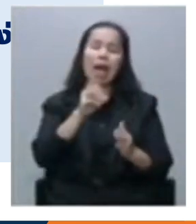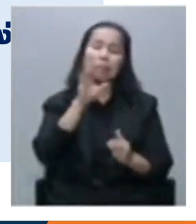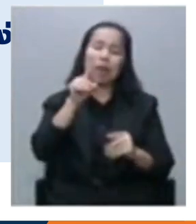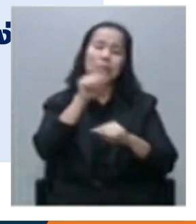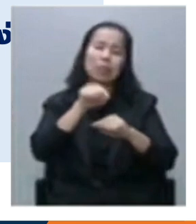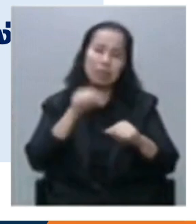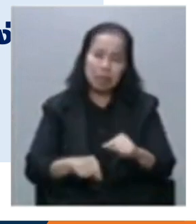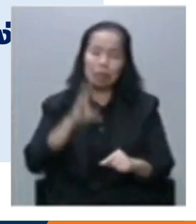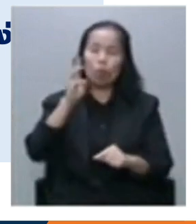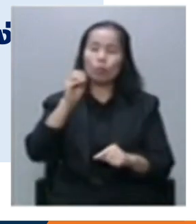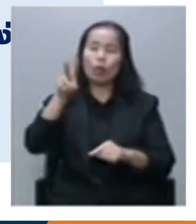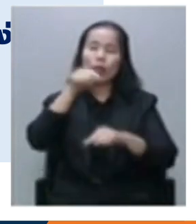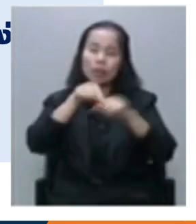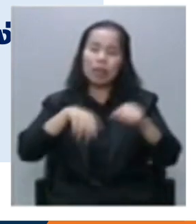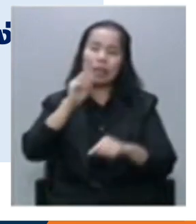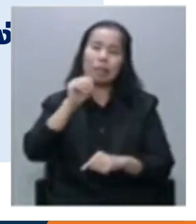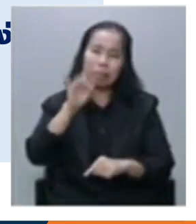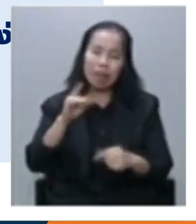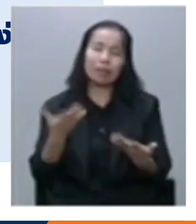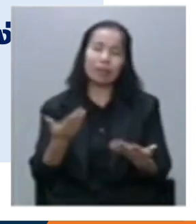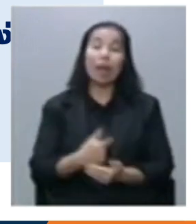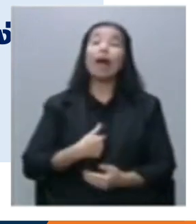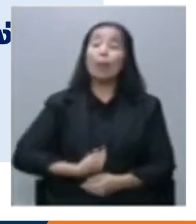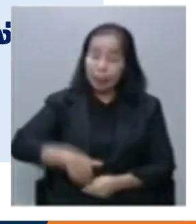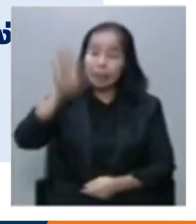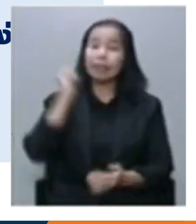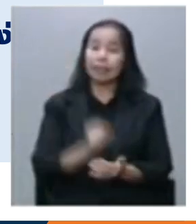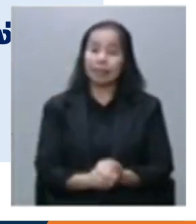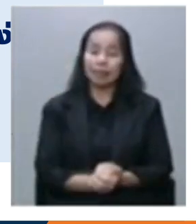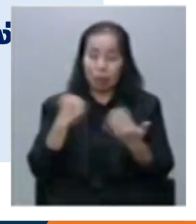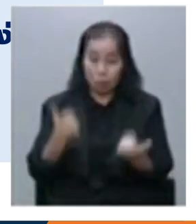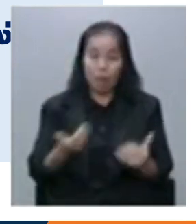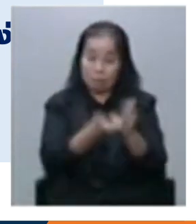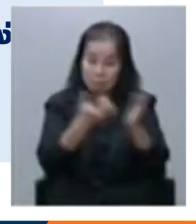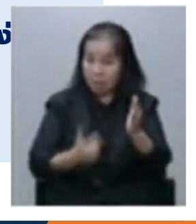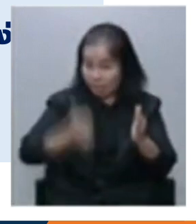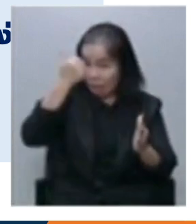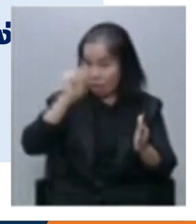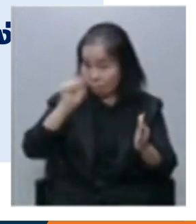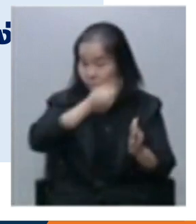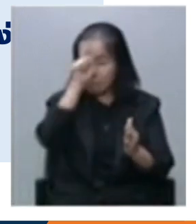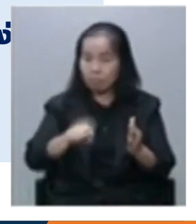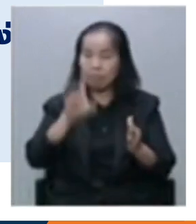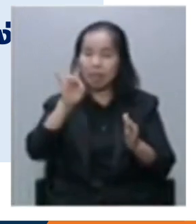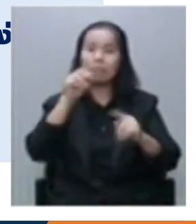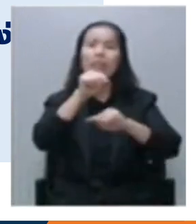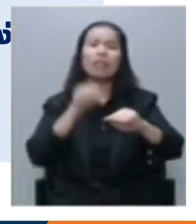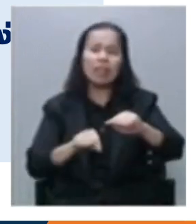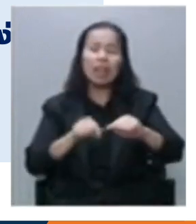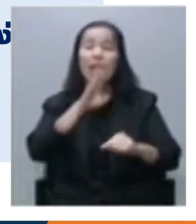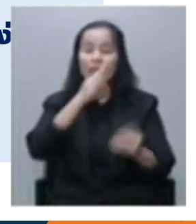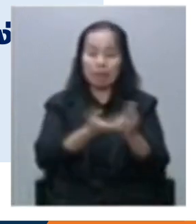61 62เพียง 48% ผมบอกว่าเอาไปเลยครับปีนี้เบิกได้ 80% นะครับเมื่อท่านเบิกได้